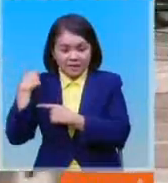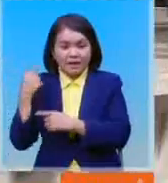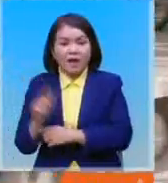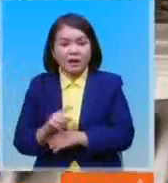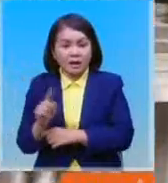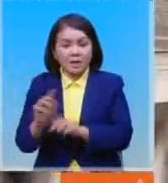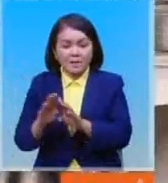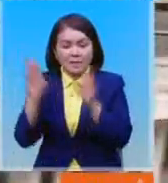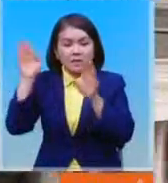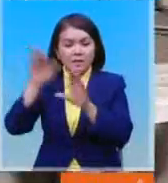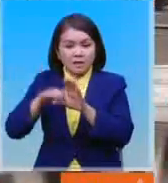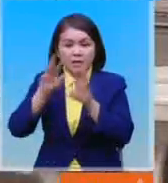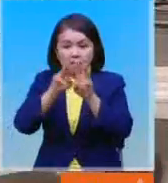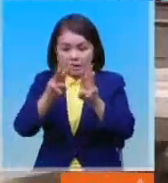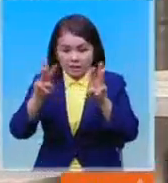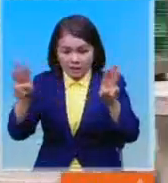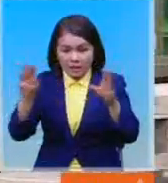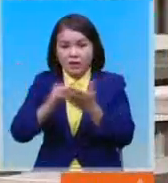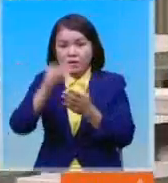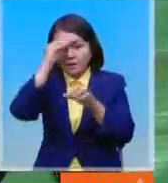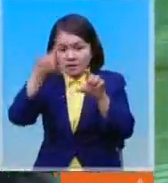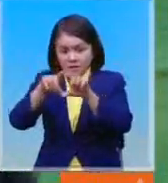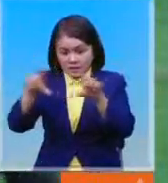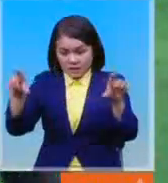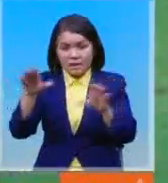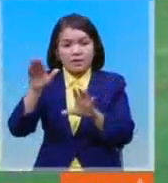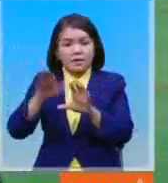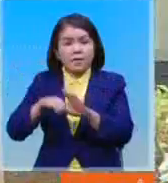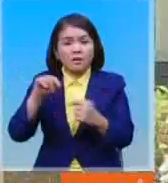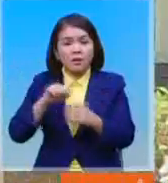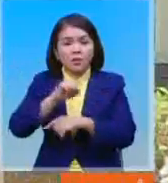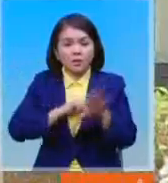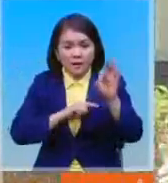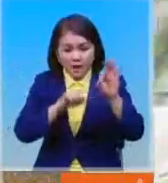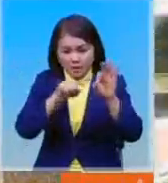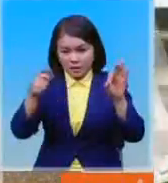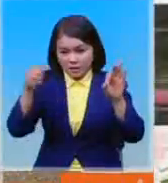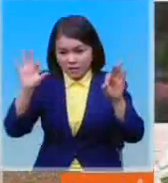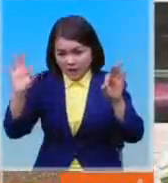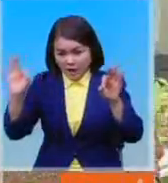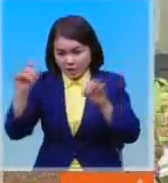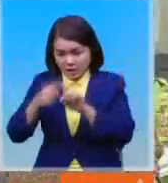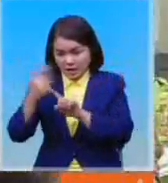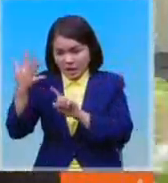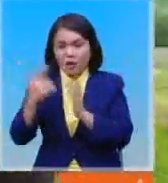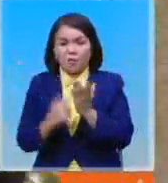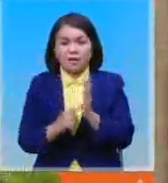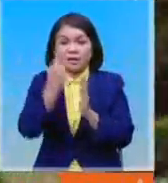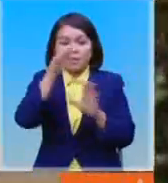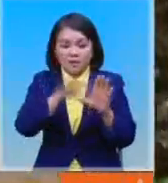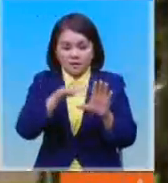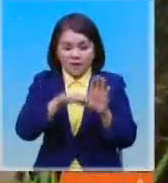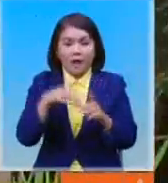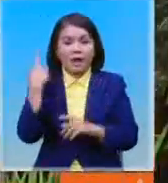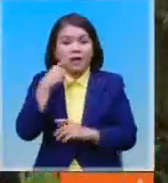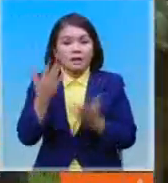ะเปิดรับสมัครทางเว็บไซต์ student.mytcas.com ระหว่างวันที่9ถึง19พฤษภาคมก็วันนี้เริ่มแล้วนะครับโดยขอให้ผู้สมั